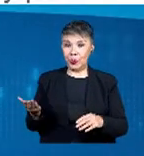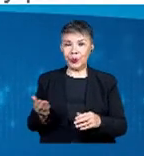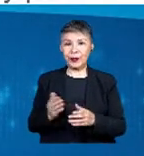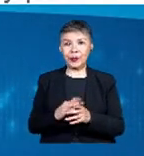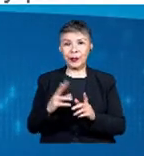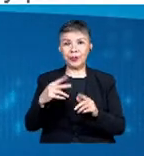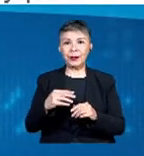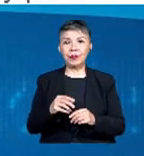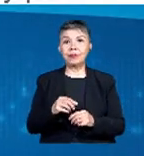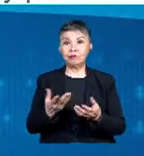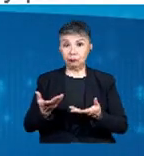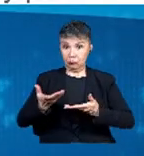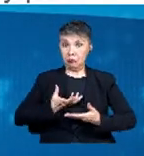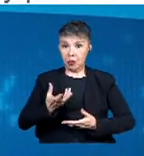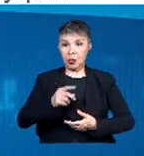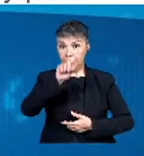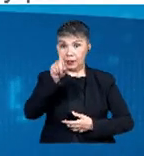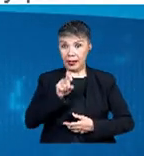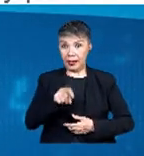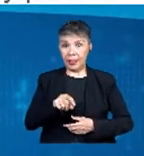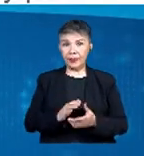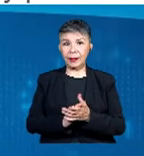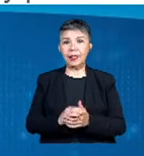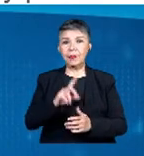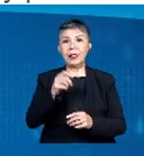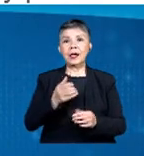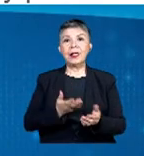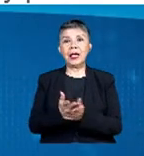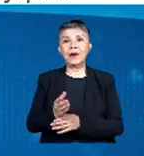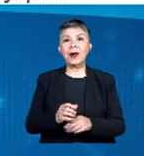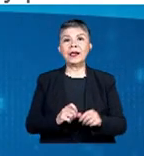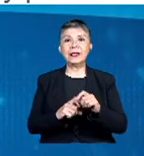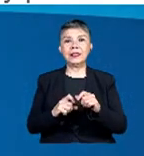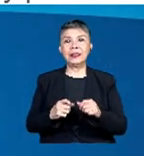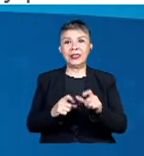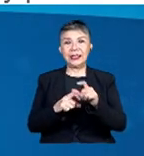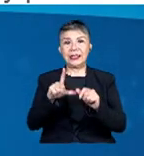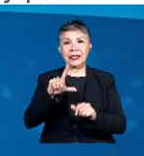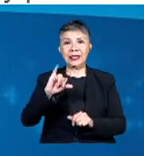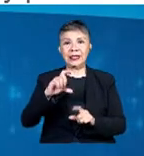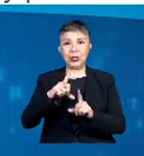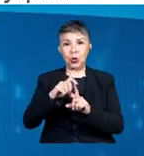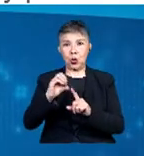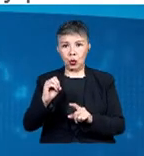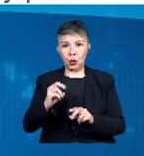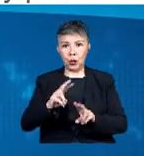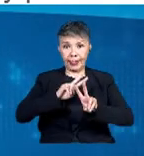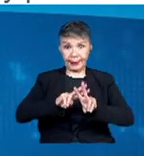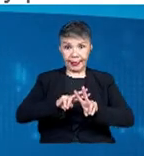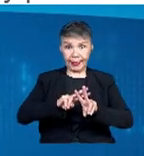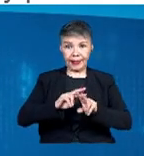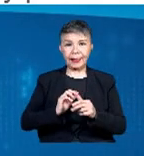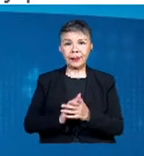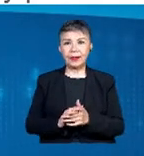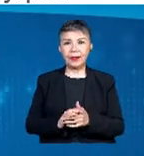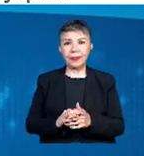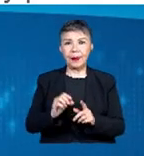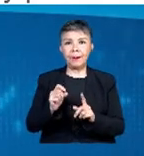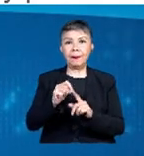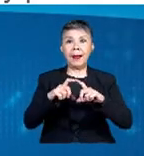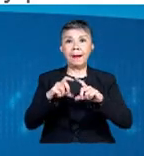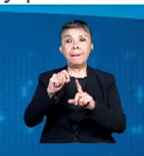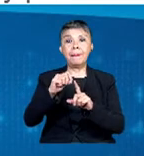menyaksikan untuk memberikan pertanyaan. Jadi jangan lupa untuk memberikan pertanyaannya melalui aplikasi Slido ya. Hashtagnya jangan lupa